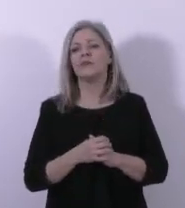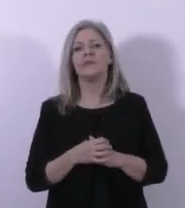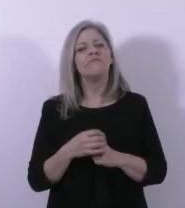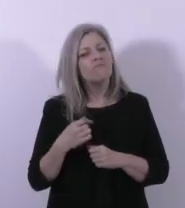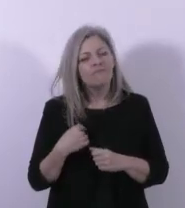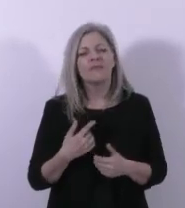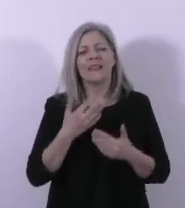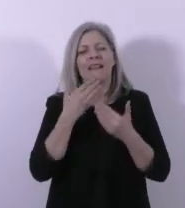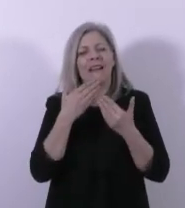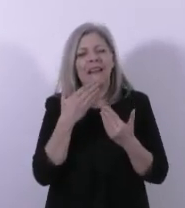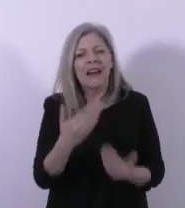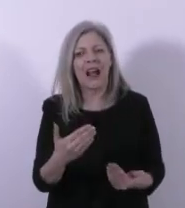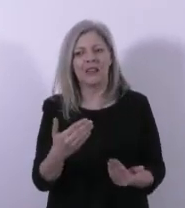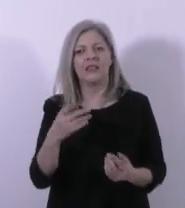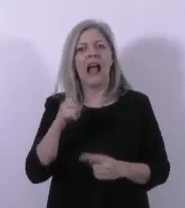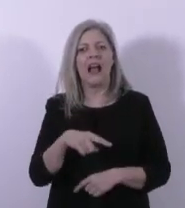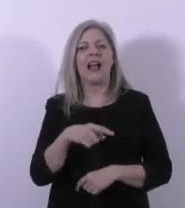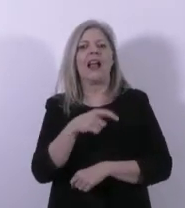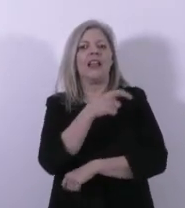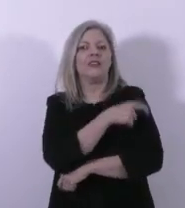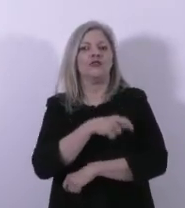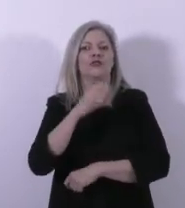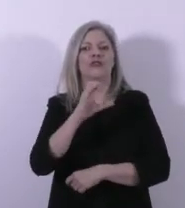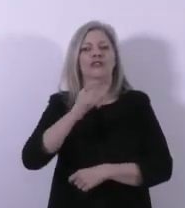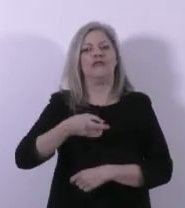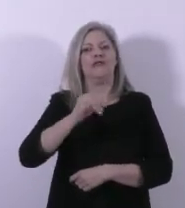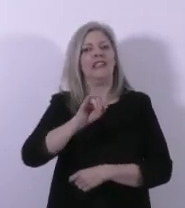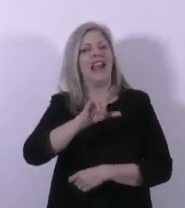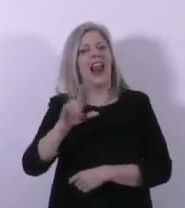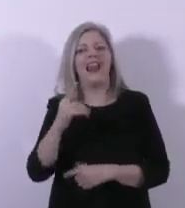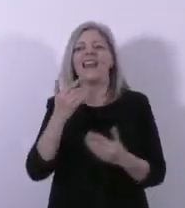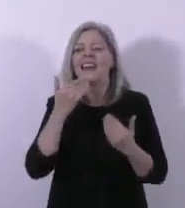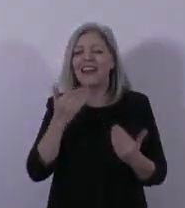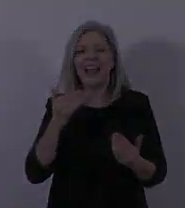ringraziamento alla CGIL. Vi ringrazio a tutti.